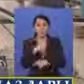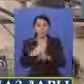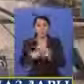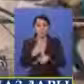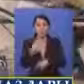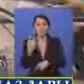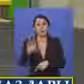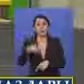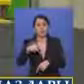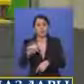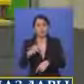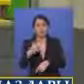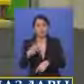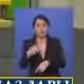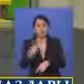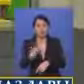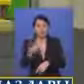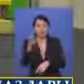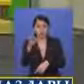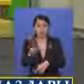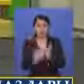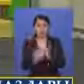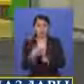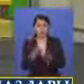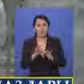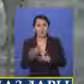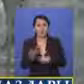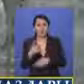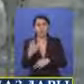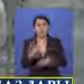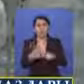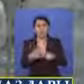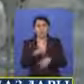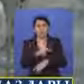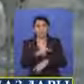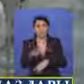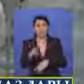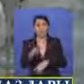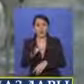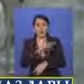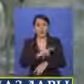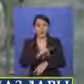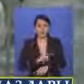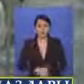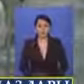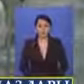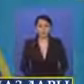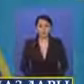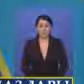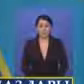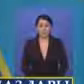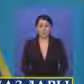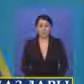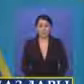үлесі 24-ден 32%-ға артты. Бұл салада 3,5 миллионға жуық адам еңбек етеді.